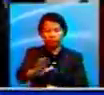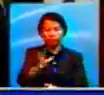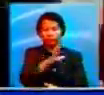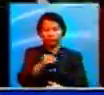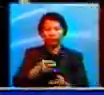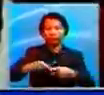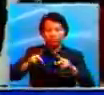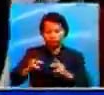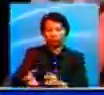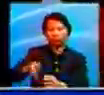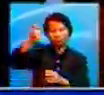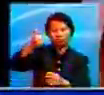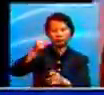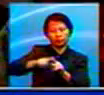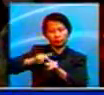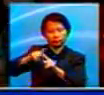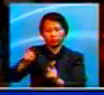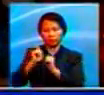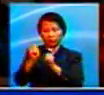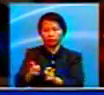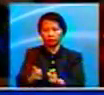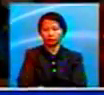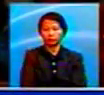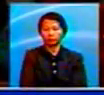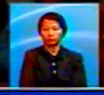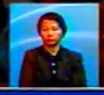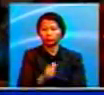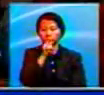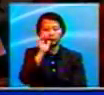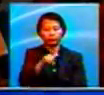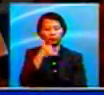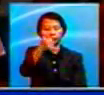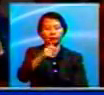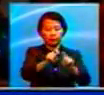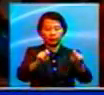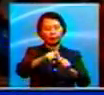selain berpeluang memenangi pelbagai hadiah menarik. Tak payahlah pergi ke tempat-tempat lain. So this one is